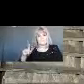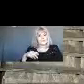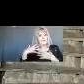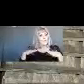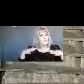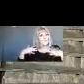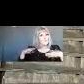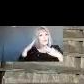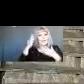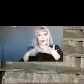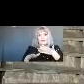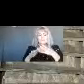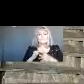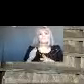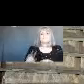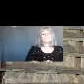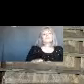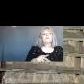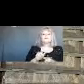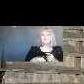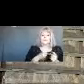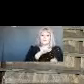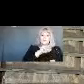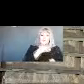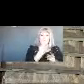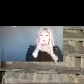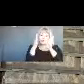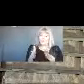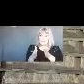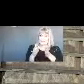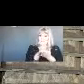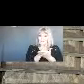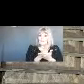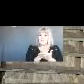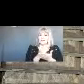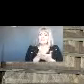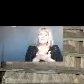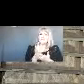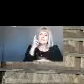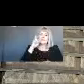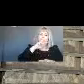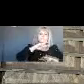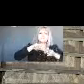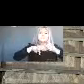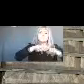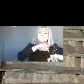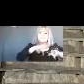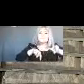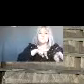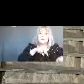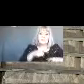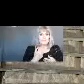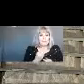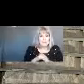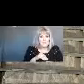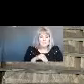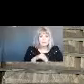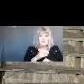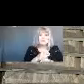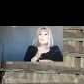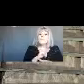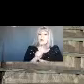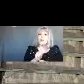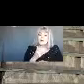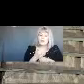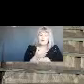done! So in die tweede deel van ons online reis deur die story van Handelinge, klim ons gewoonlik 'n bietjie dieper in die story in. Hoe werk die story? Maar voor ons